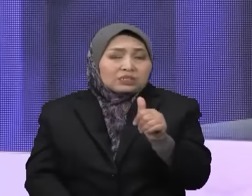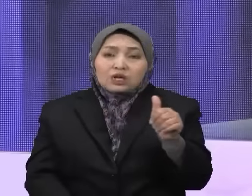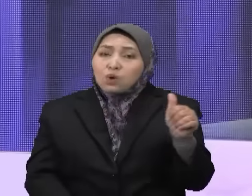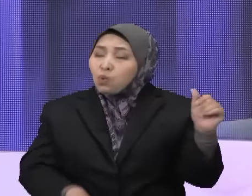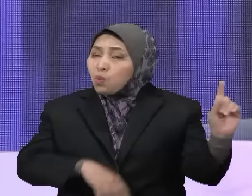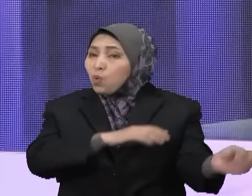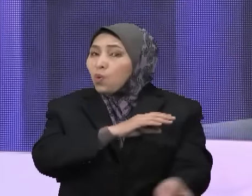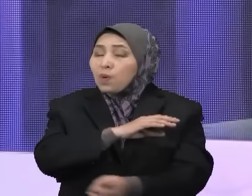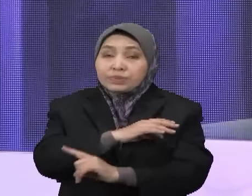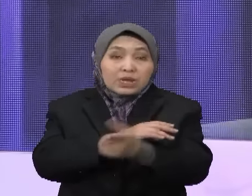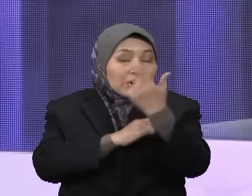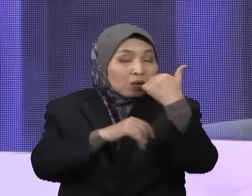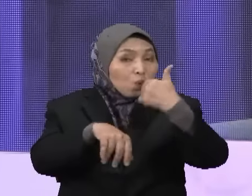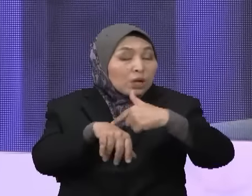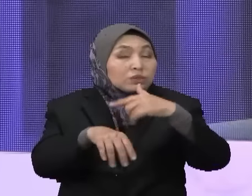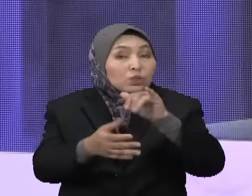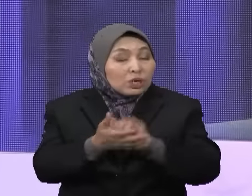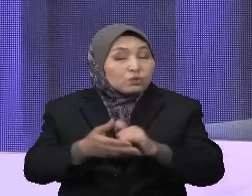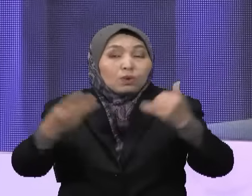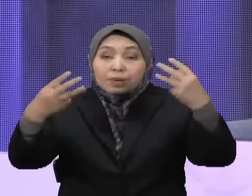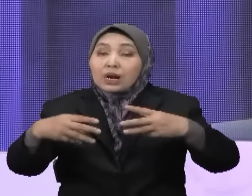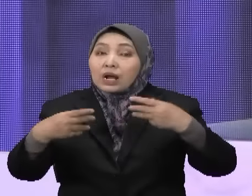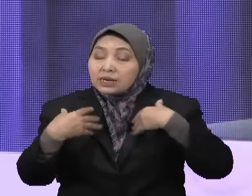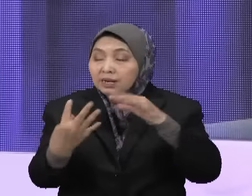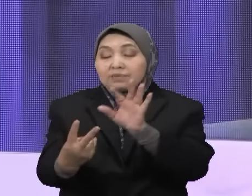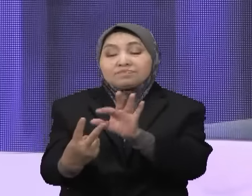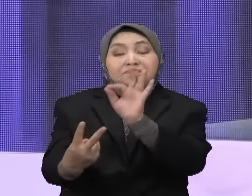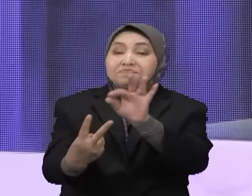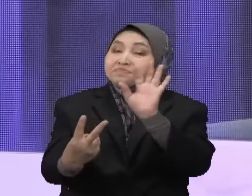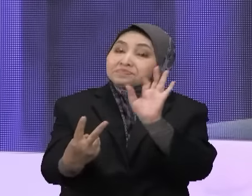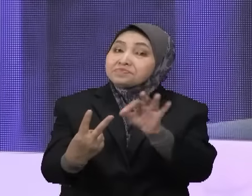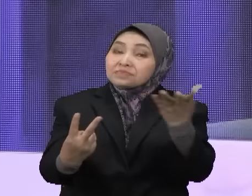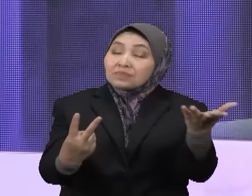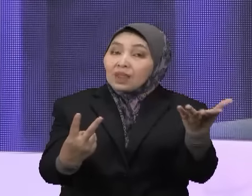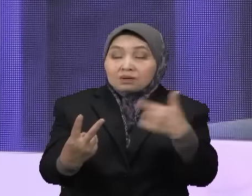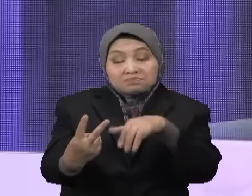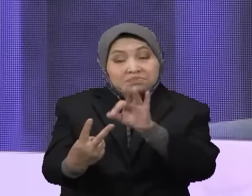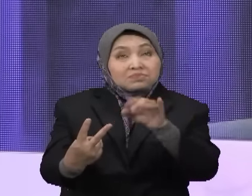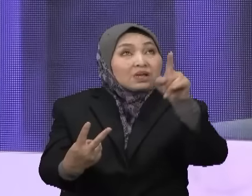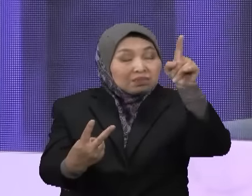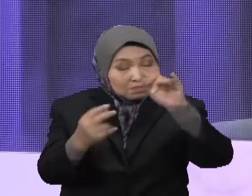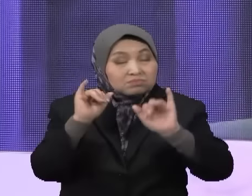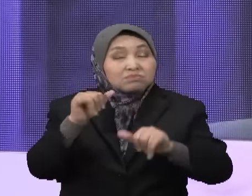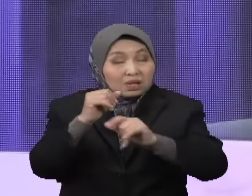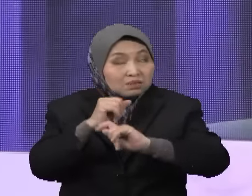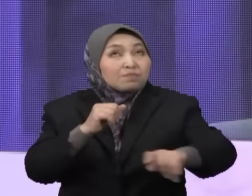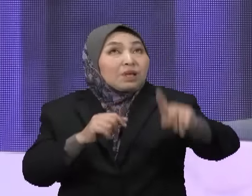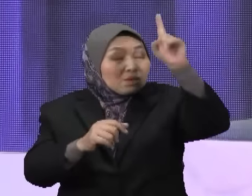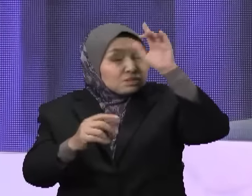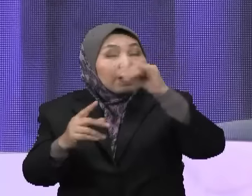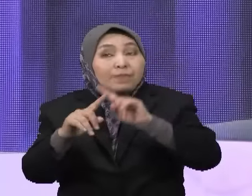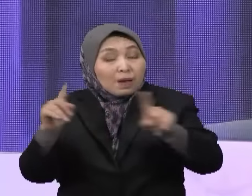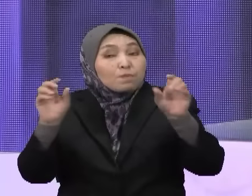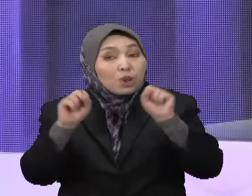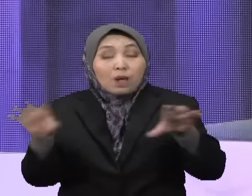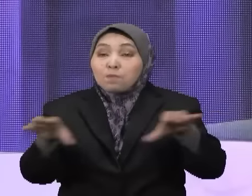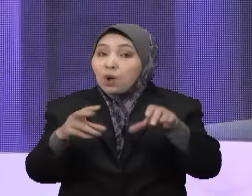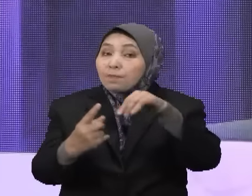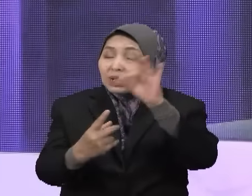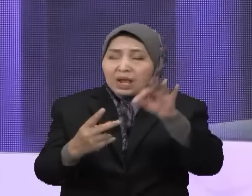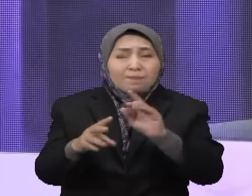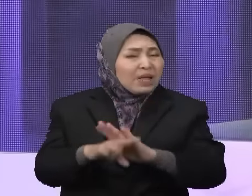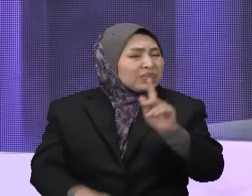tidak dihukum kerana pada waktu itu perang adalah pilihan. Ya, pilihan, seruan daripada Allah, tetapi ia adalah option. Tetapi kali ini pada Perang